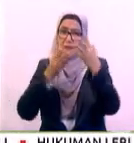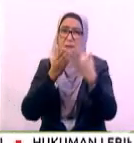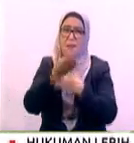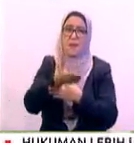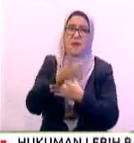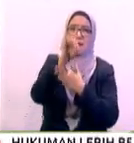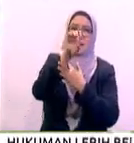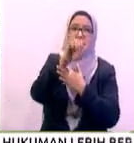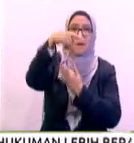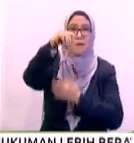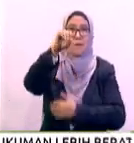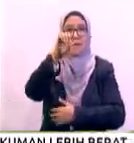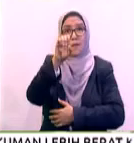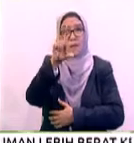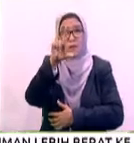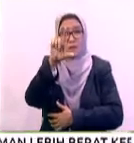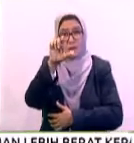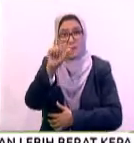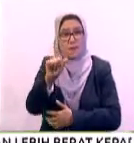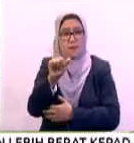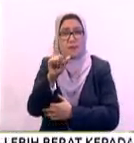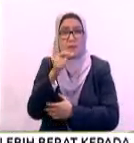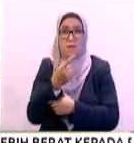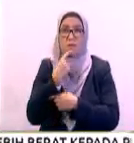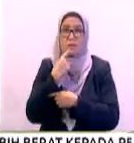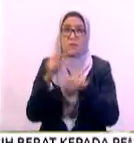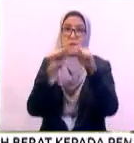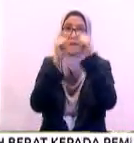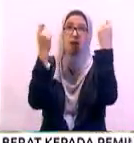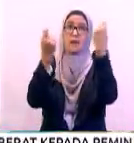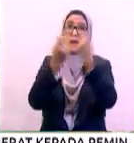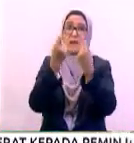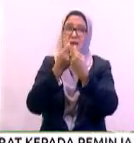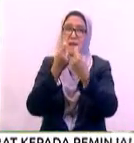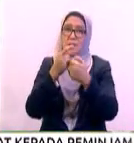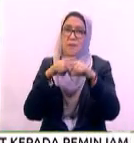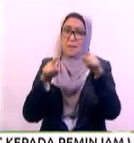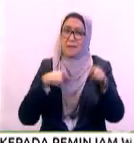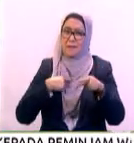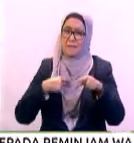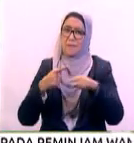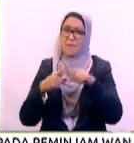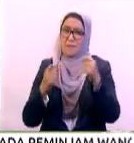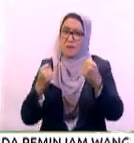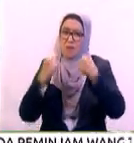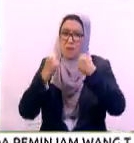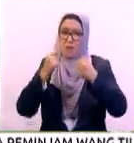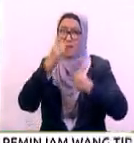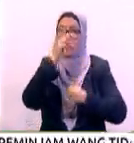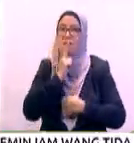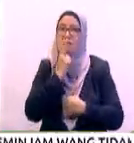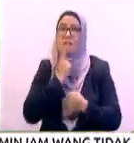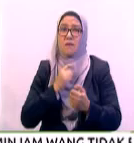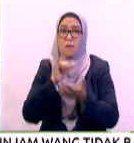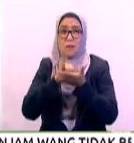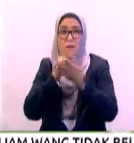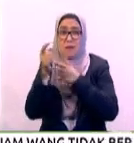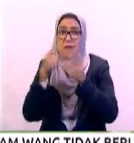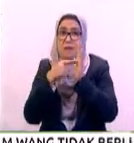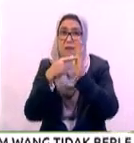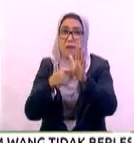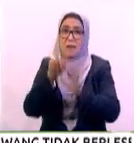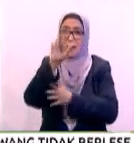Lucrecio pada minit ke-58. Skuad Gergasi Merah bagaimanapun berjaya mengesahkan tiga mata penuh apabila pengadil perlawanan